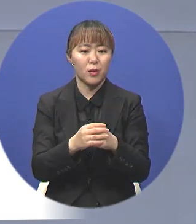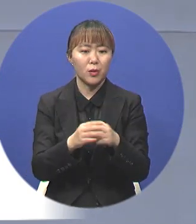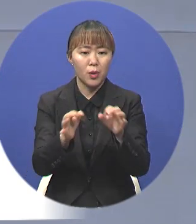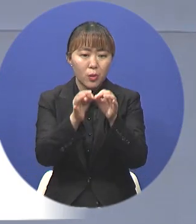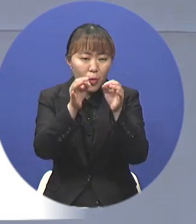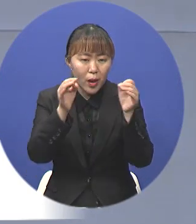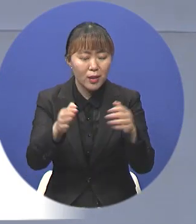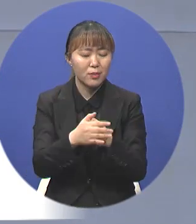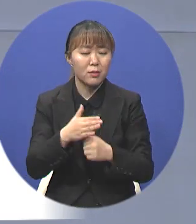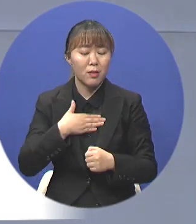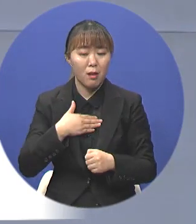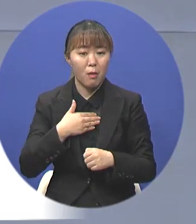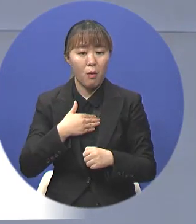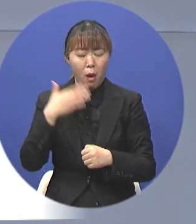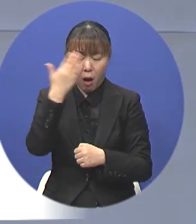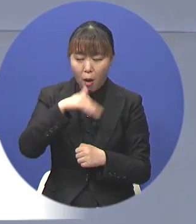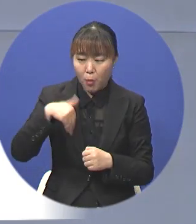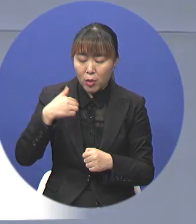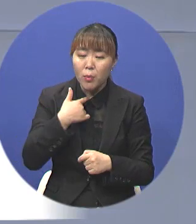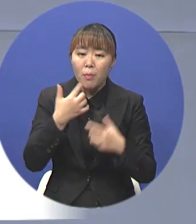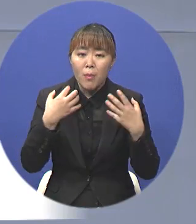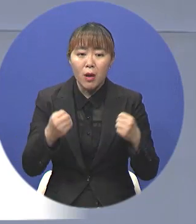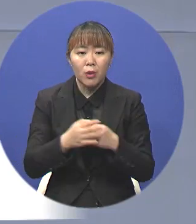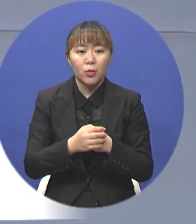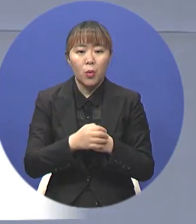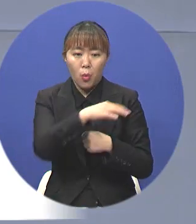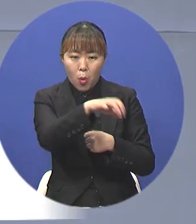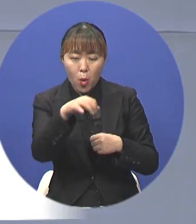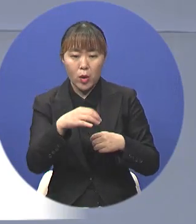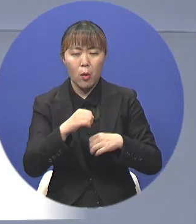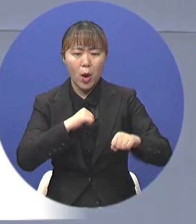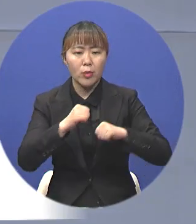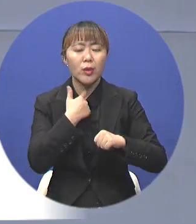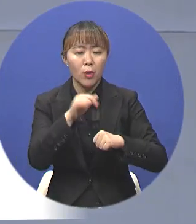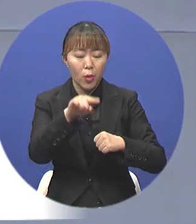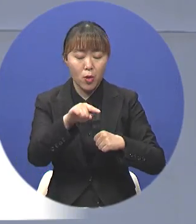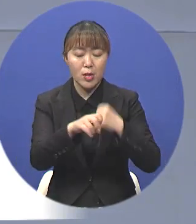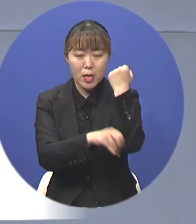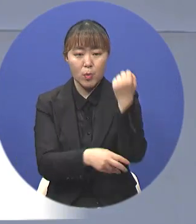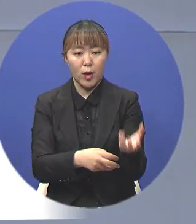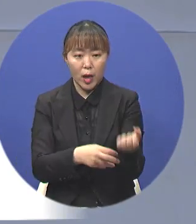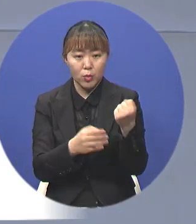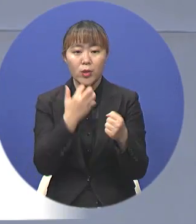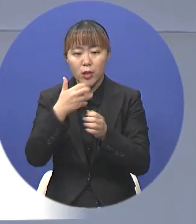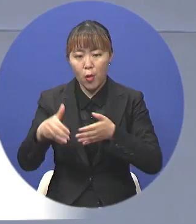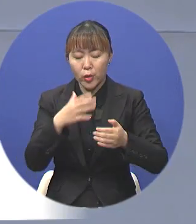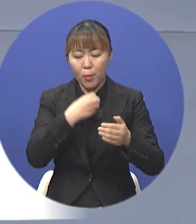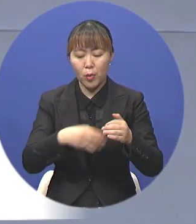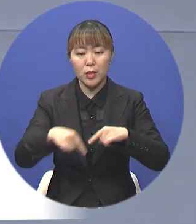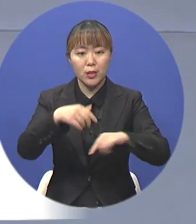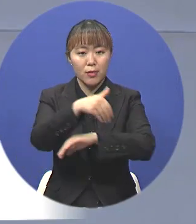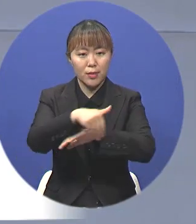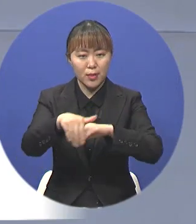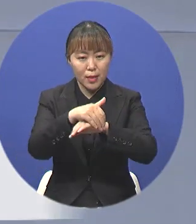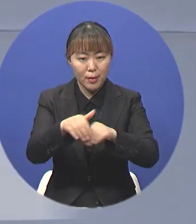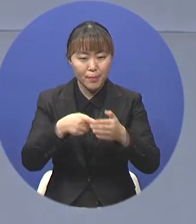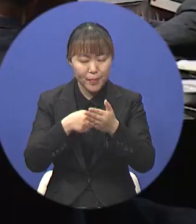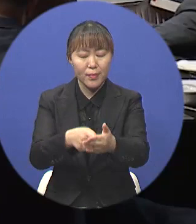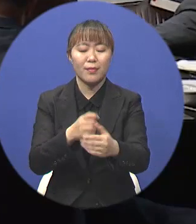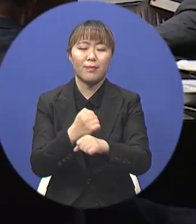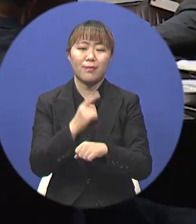그거를 그동안 제가 몰랐던 것도 많고 현장에서 저희 활동한 것을 토대로 경기도의 복지정책을 펼쳐나가도록